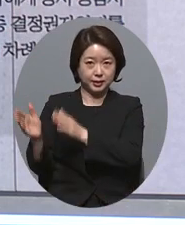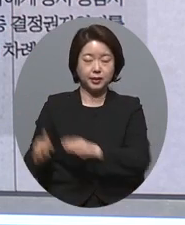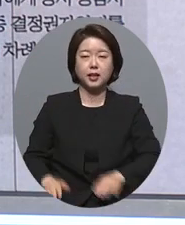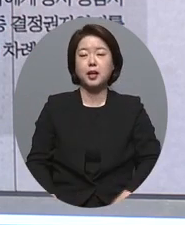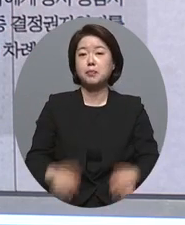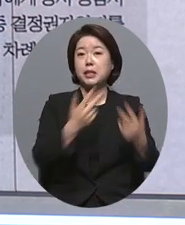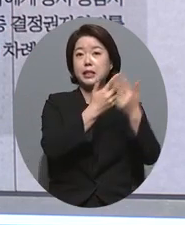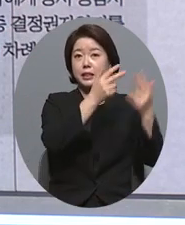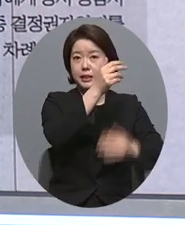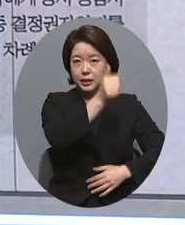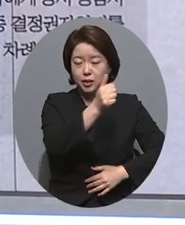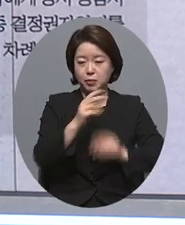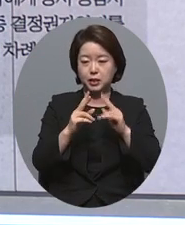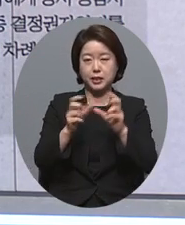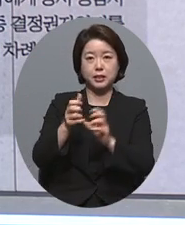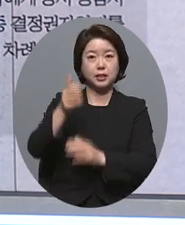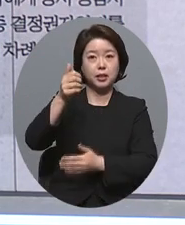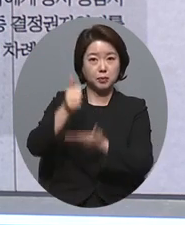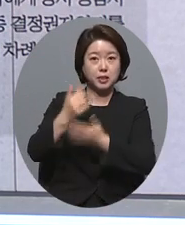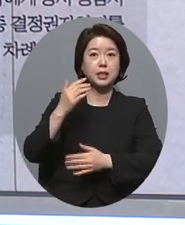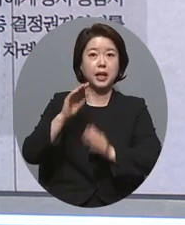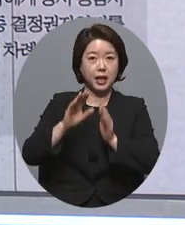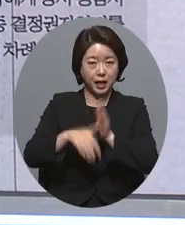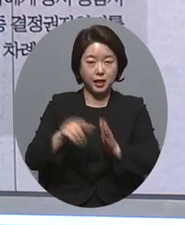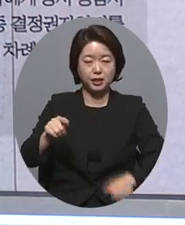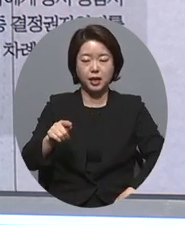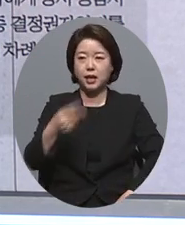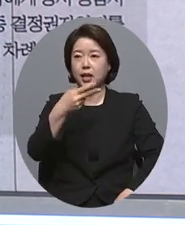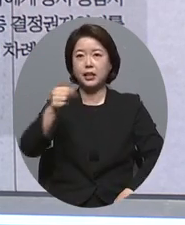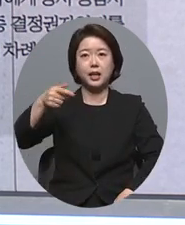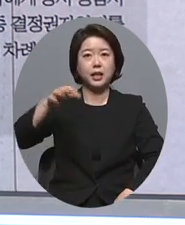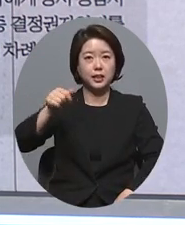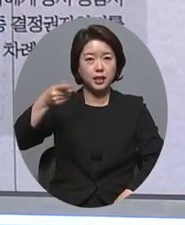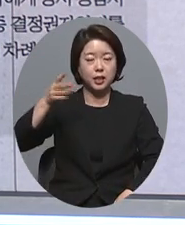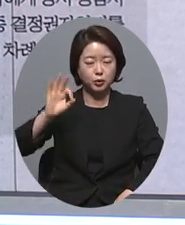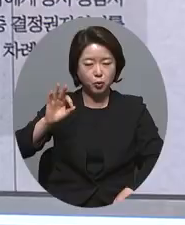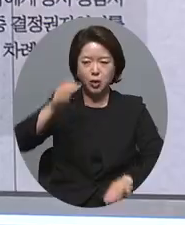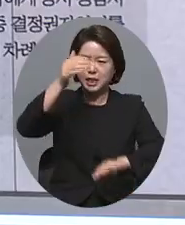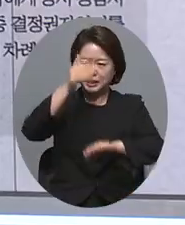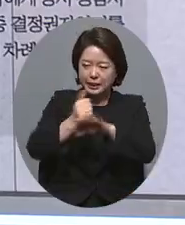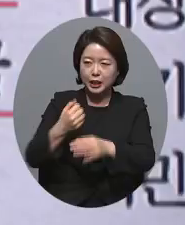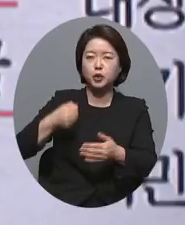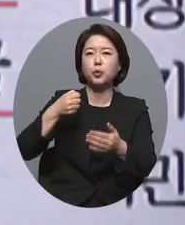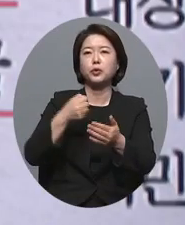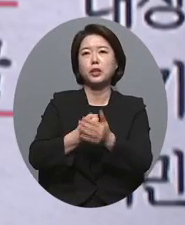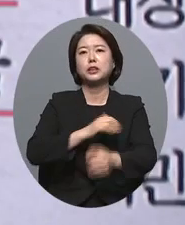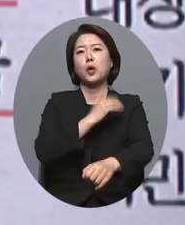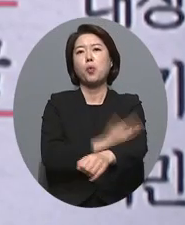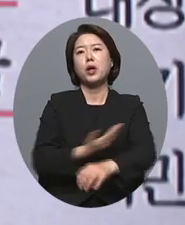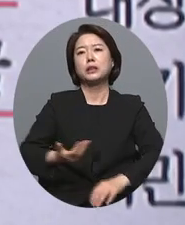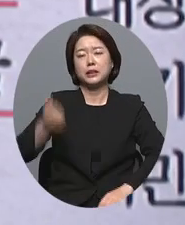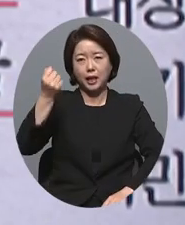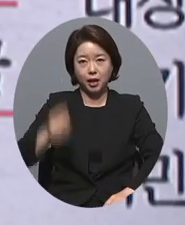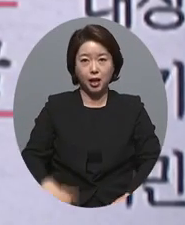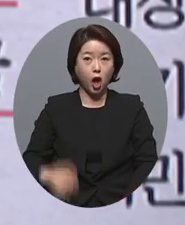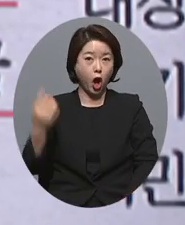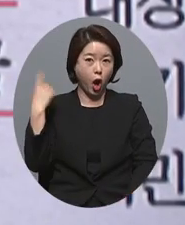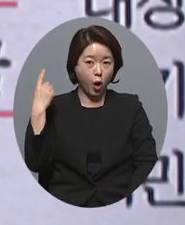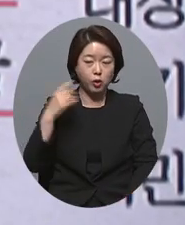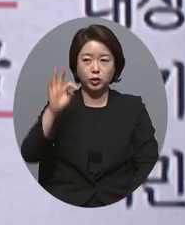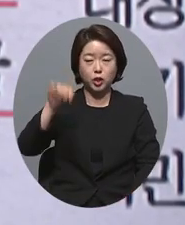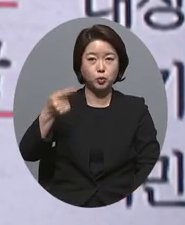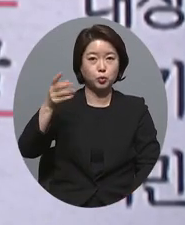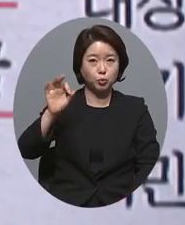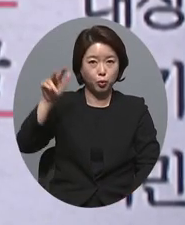이재명이 성남시장 때 대장동 최종 결정권자였다. 어제 열렸던 대장동 재판에 출석했던